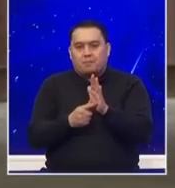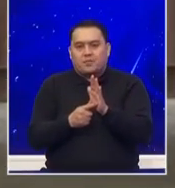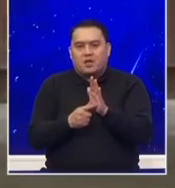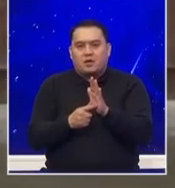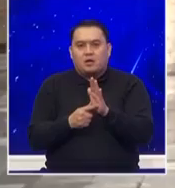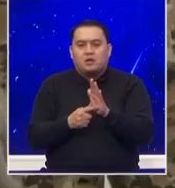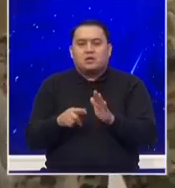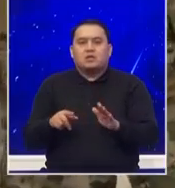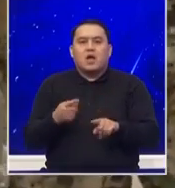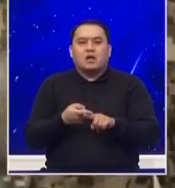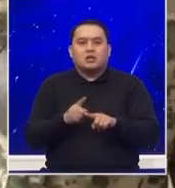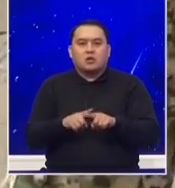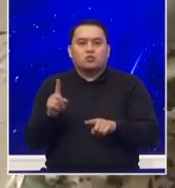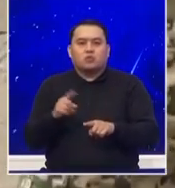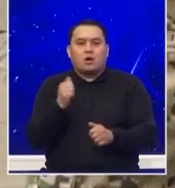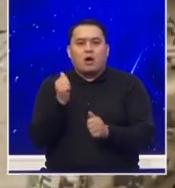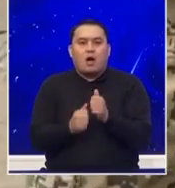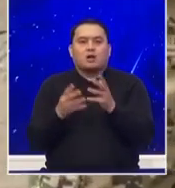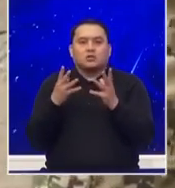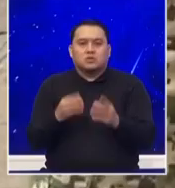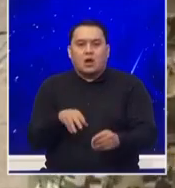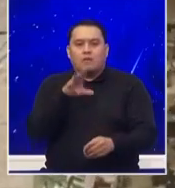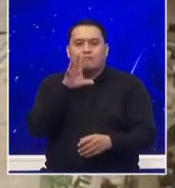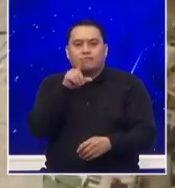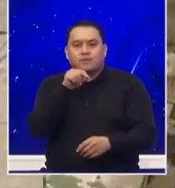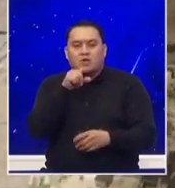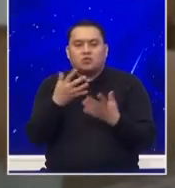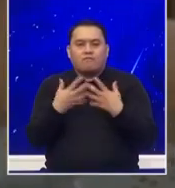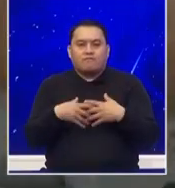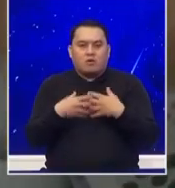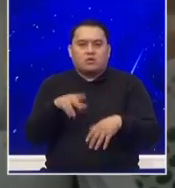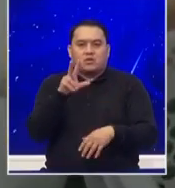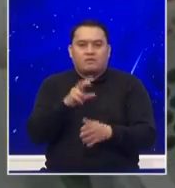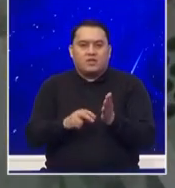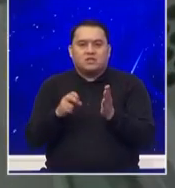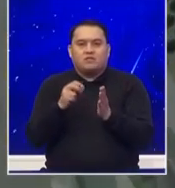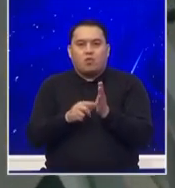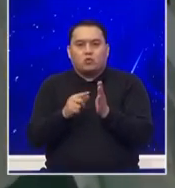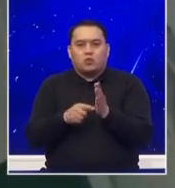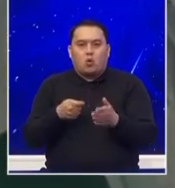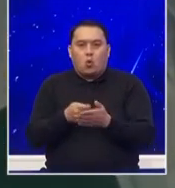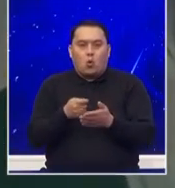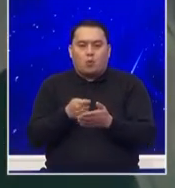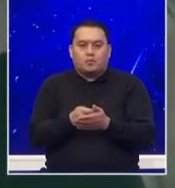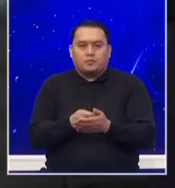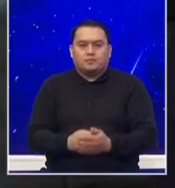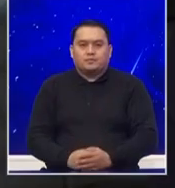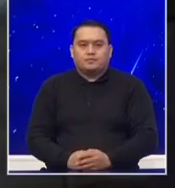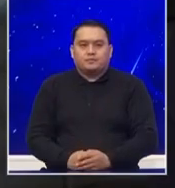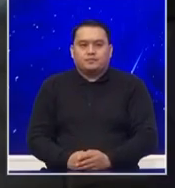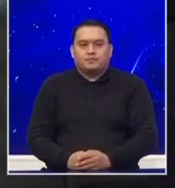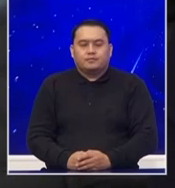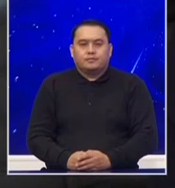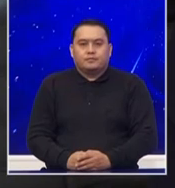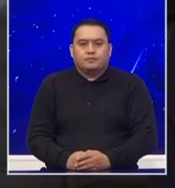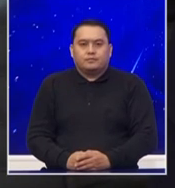негодует директор. Это при том, что ежедневно птицефабрике необходимо 280 тонн комбинированного корма. Прекрасно